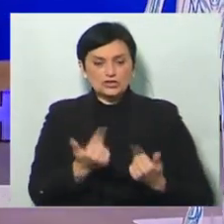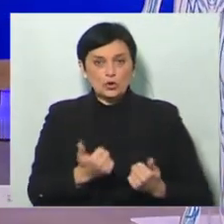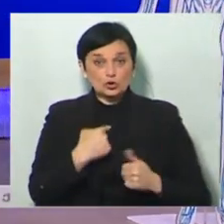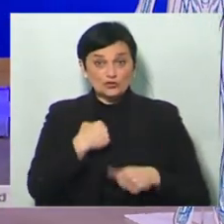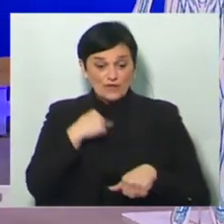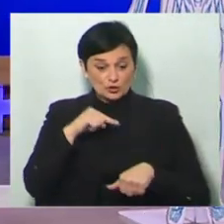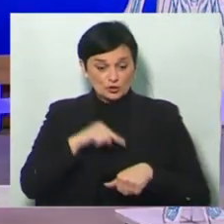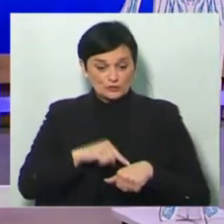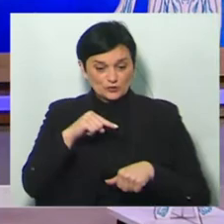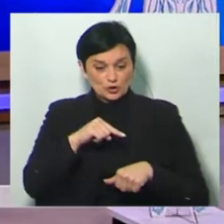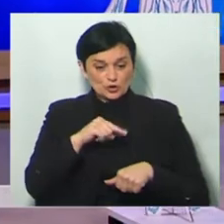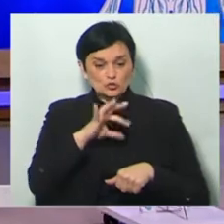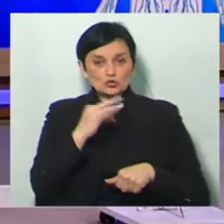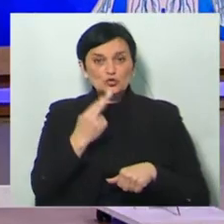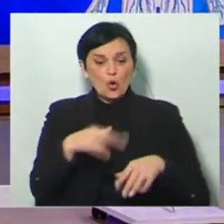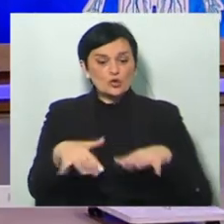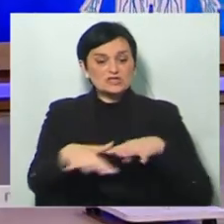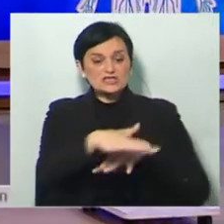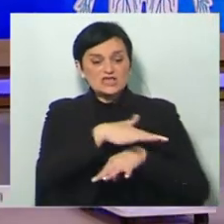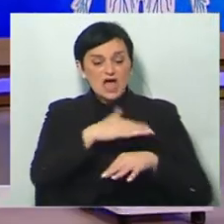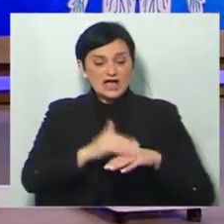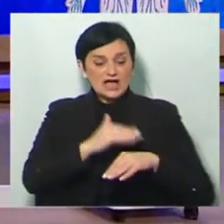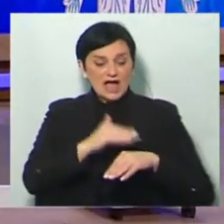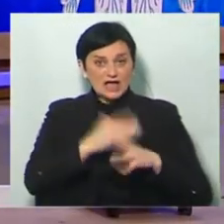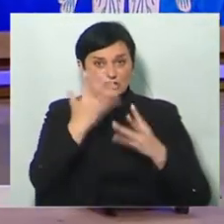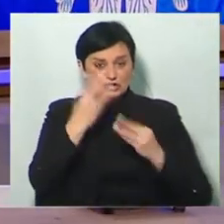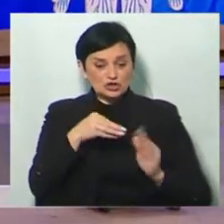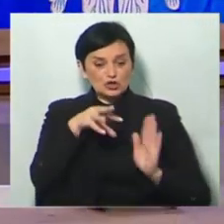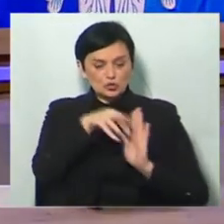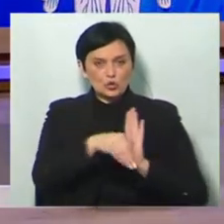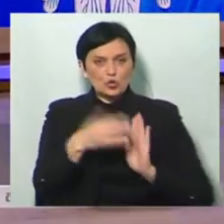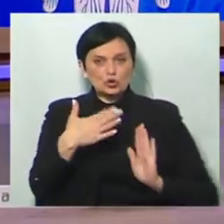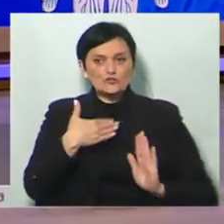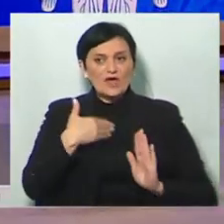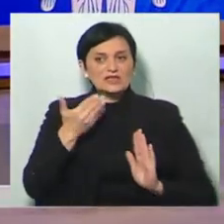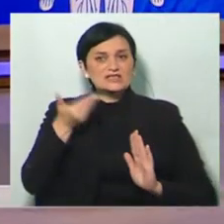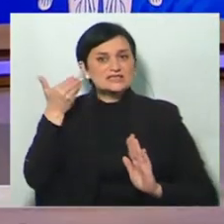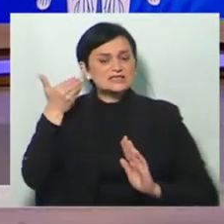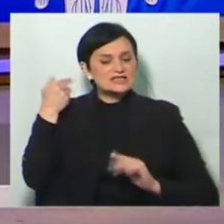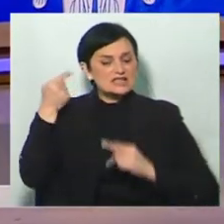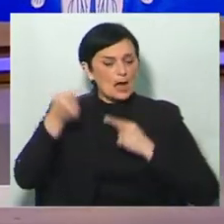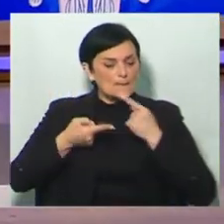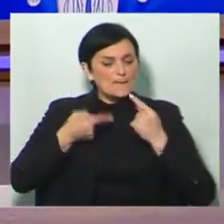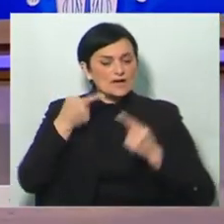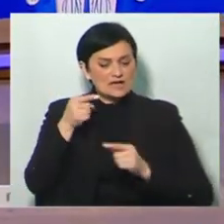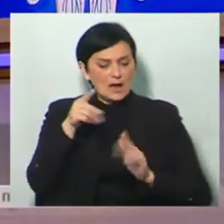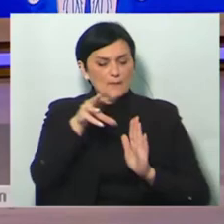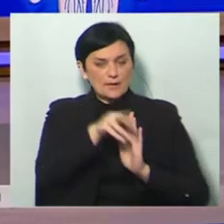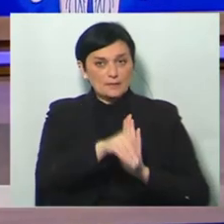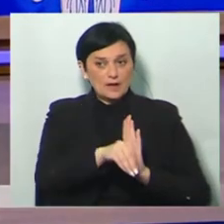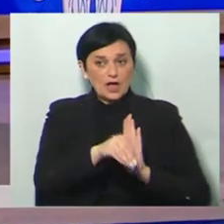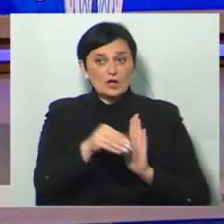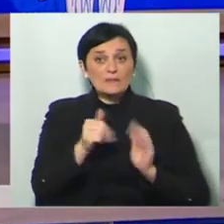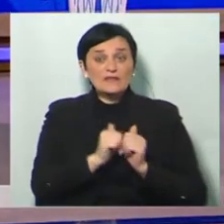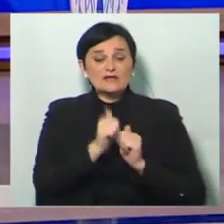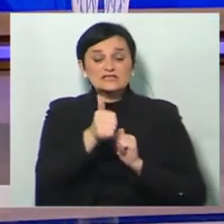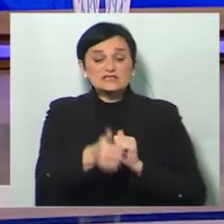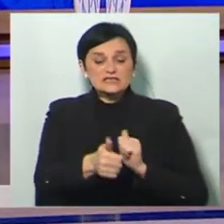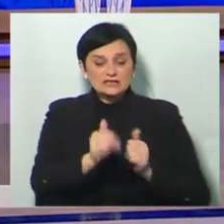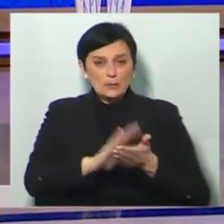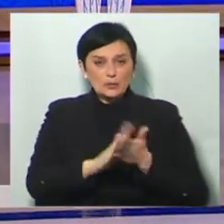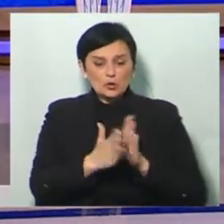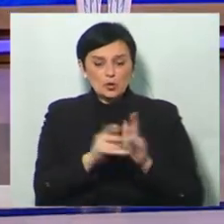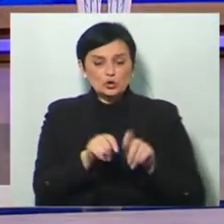გრძნობთ სოციალურ კეთილდღეობას, ამაში თავისი წვლილი უკვე შეიტანეს ჩვენმა წინაპრებმა. Ანუ მათ შექმნეს წინაპირობა